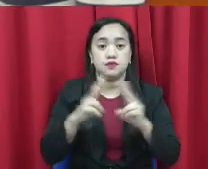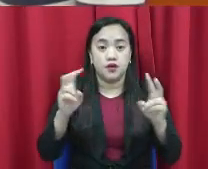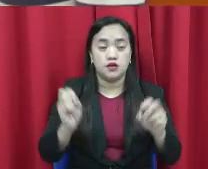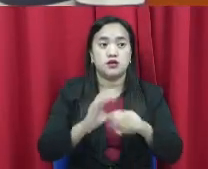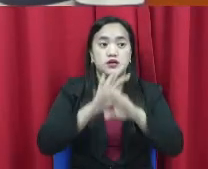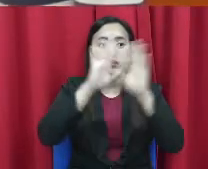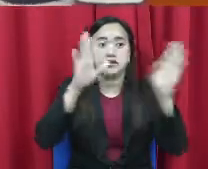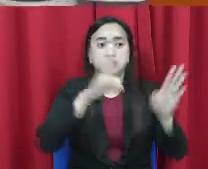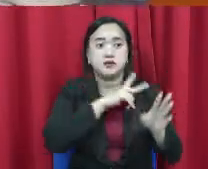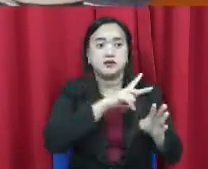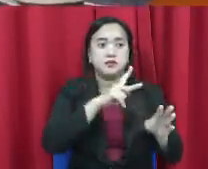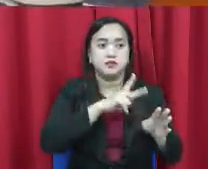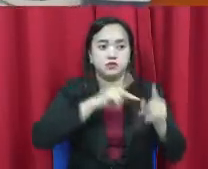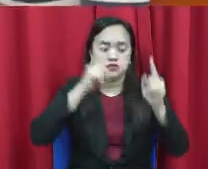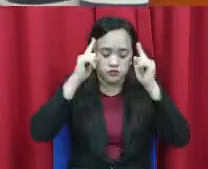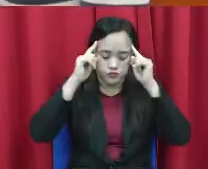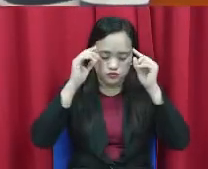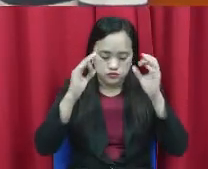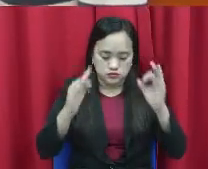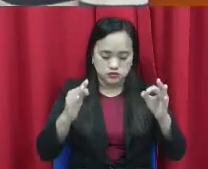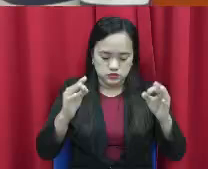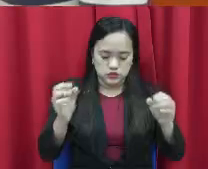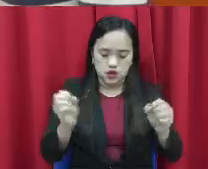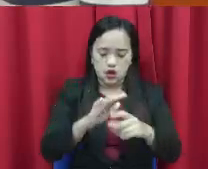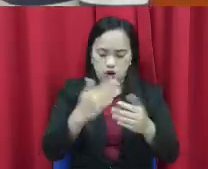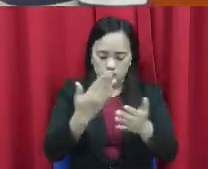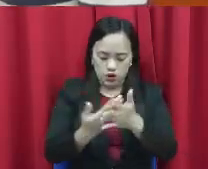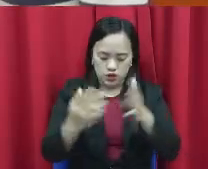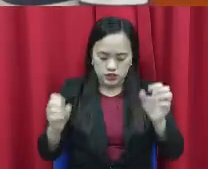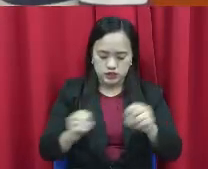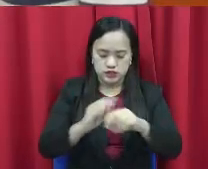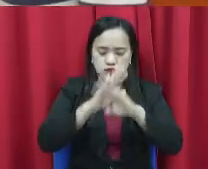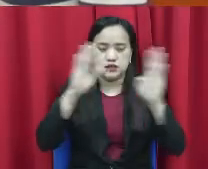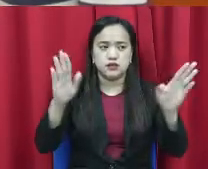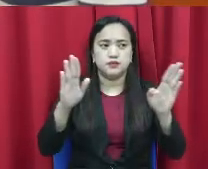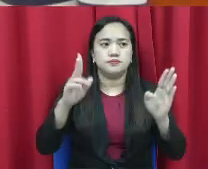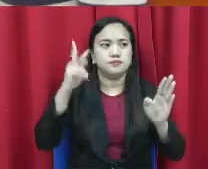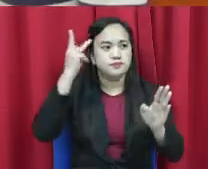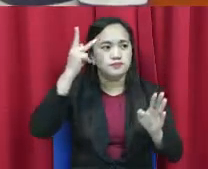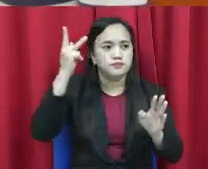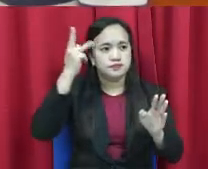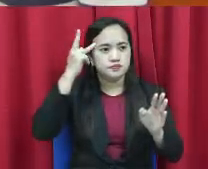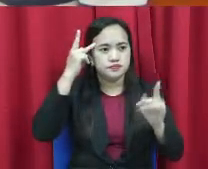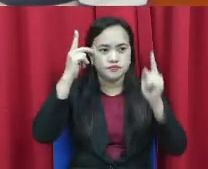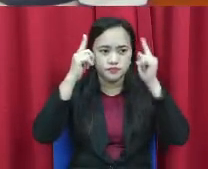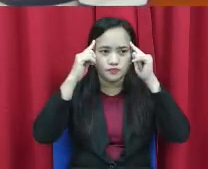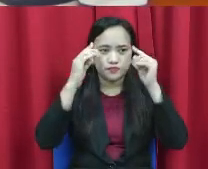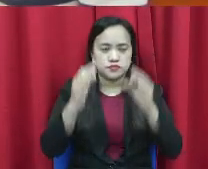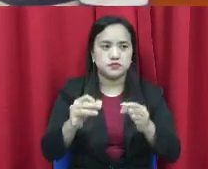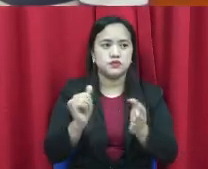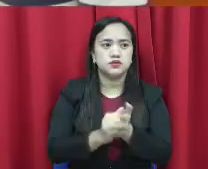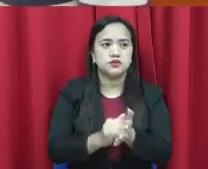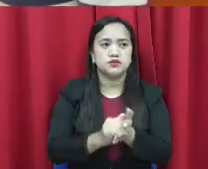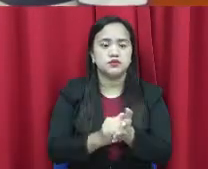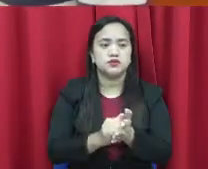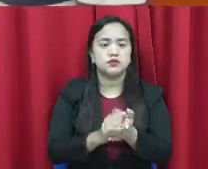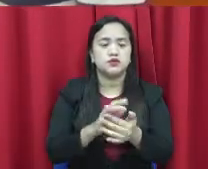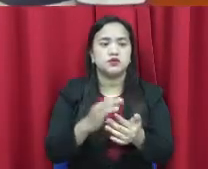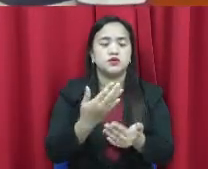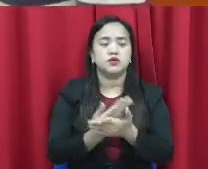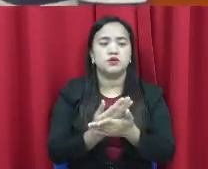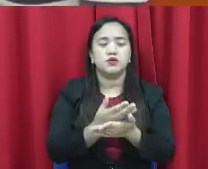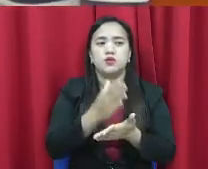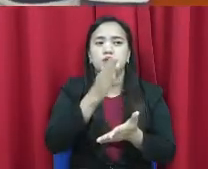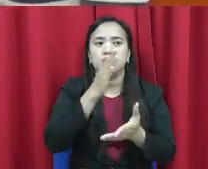personal decision nila Tapos clear sa kanila yung public decision nila tayong Wives ano na lang